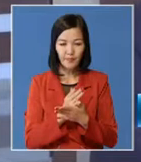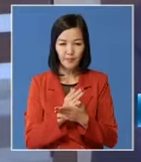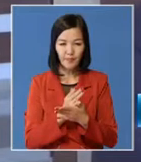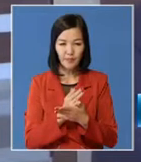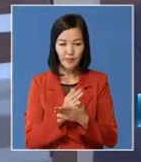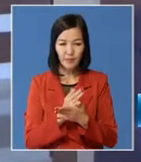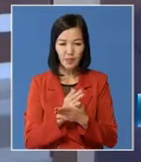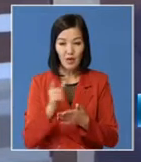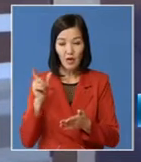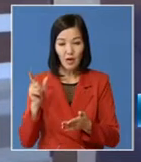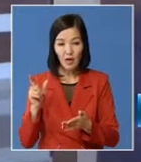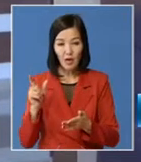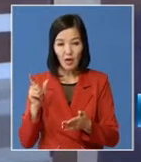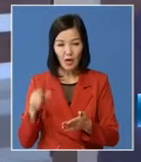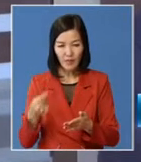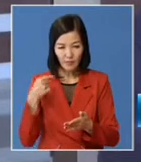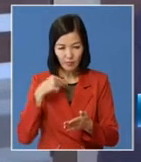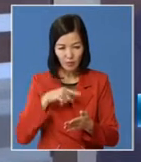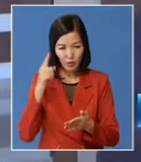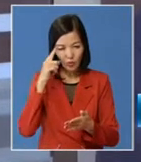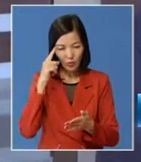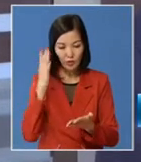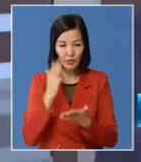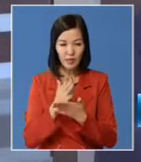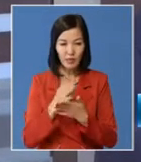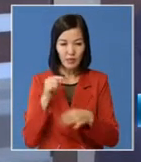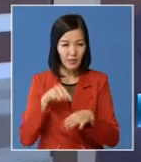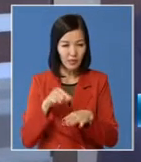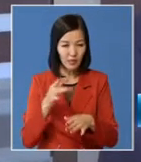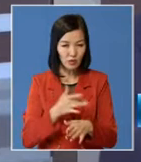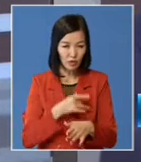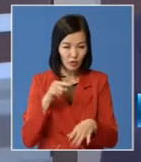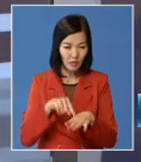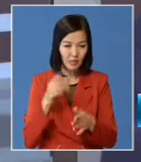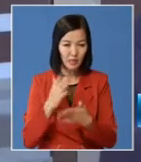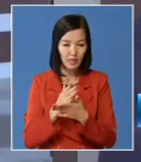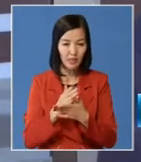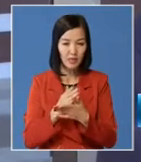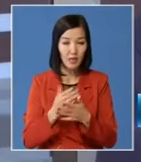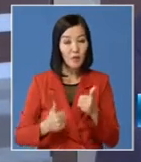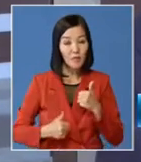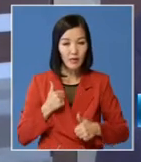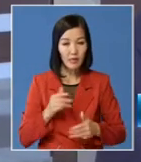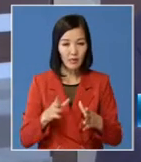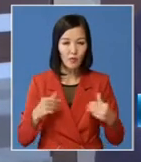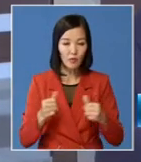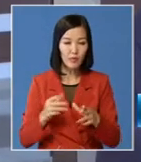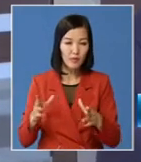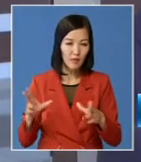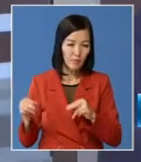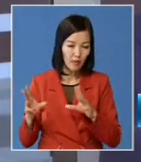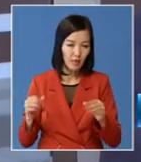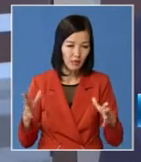қарасаң адамға ой салатындай өлеңдер, жырлары. Шақыртымыз мақтанам, болашағы жарқын болсын, болашағы аман есен болсын,